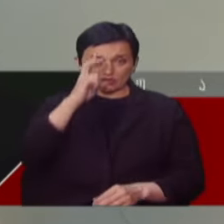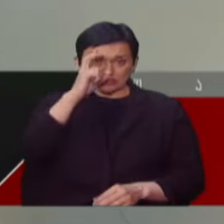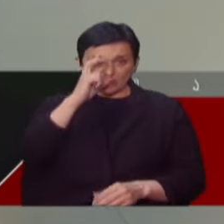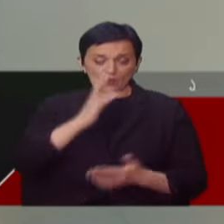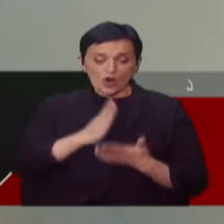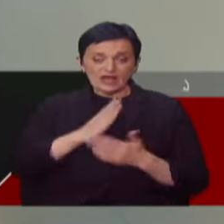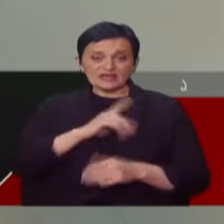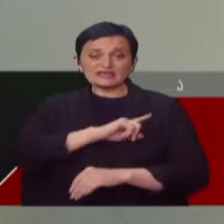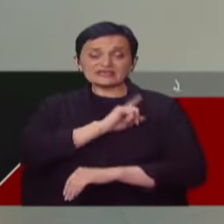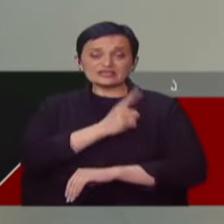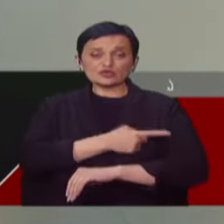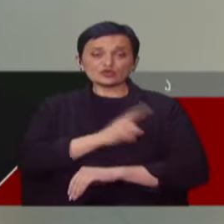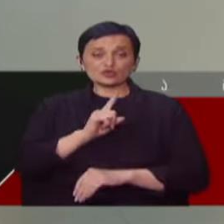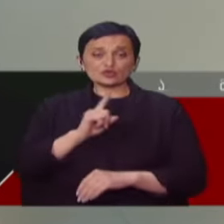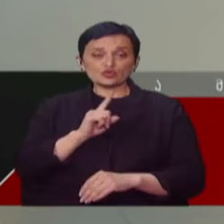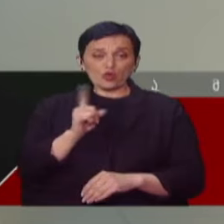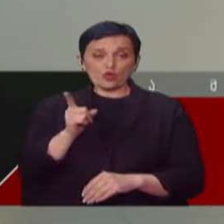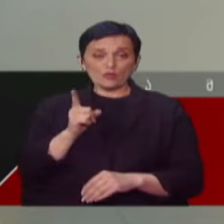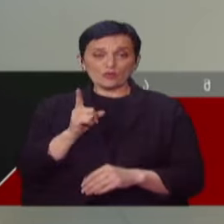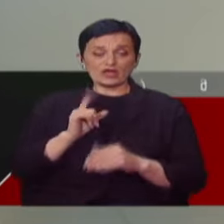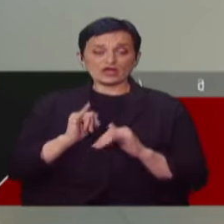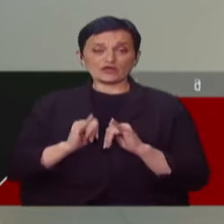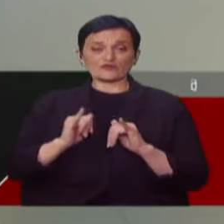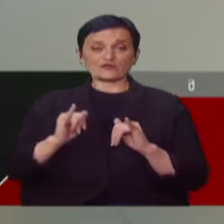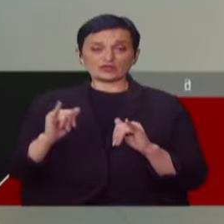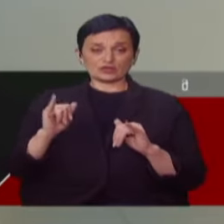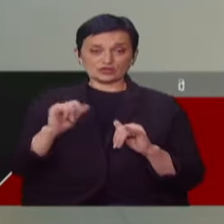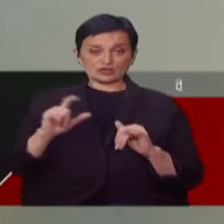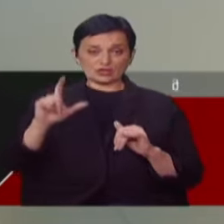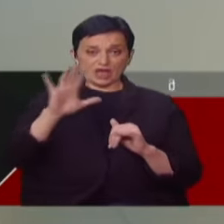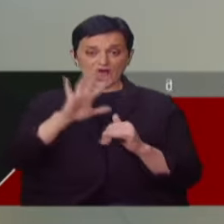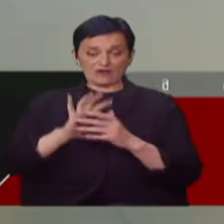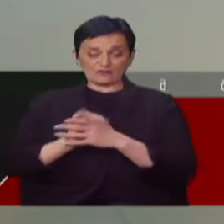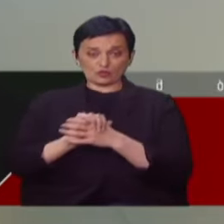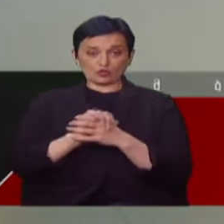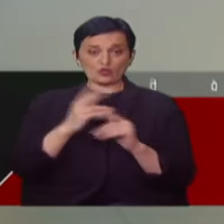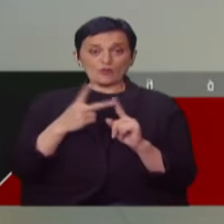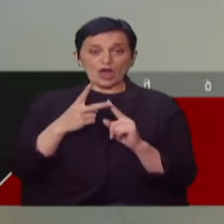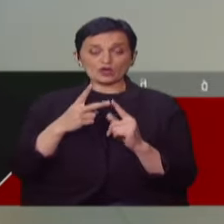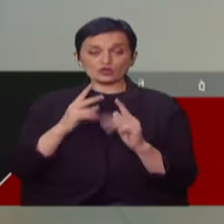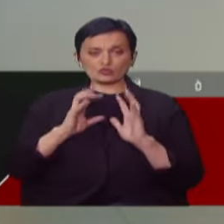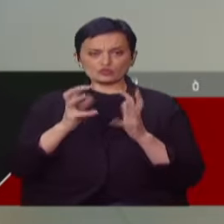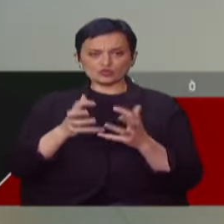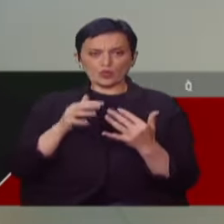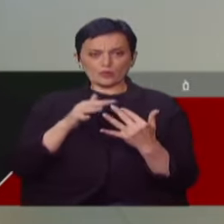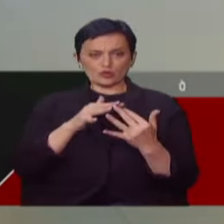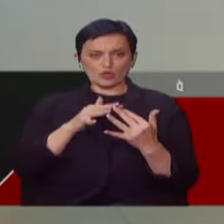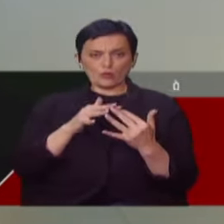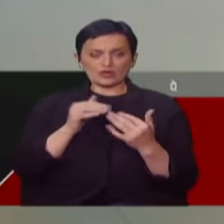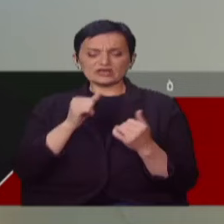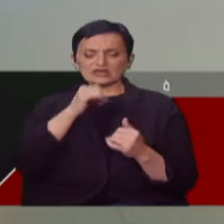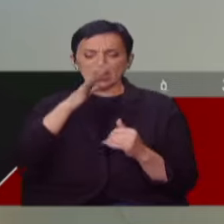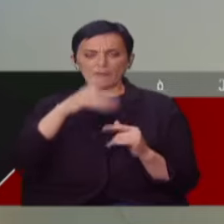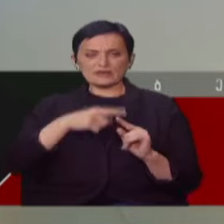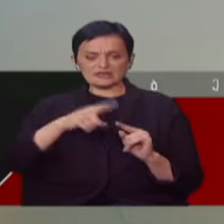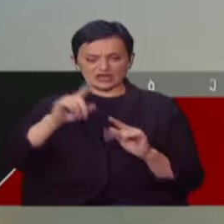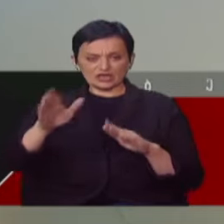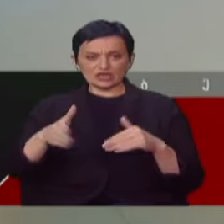იმიტომ არის ძლიერი, რომ ისინი ვითარდებოდნენ. ევროკავშირი რო ავიღოთ მეორე მსოფლიო ომის შემდეგ, გომხო რამდენი წელი